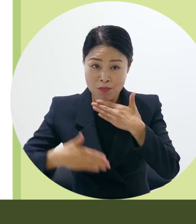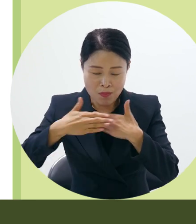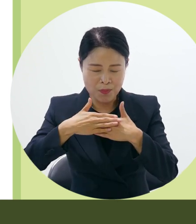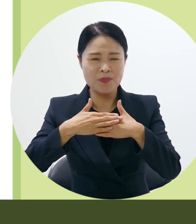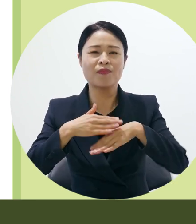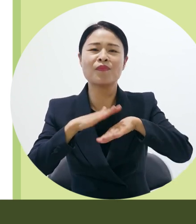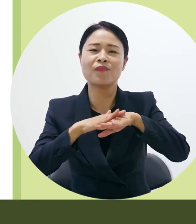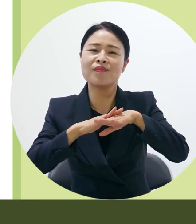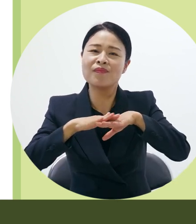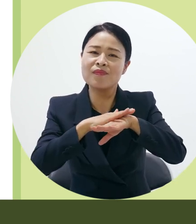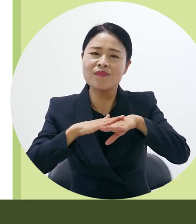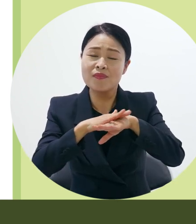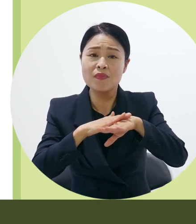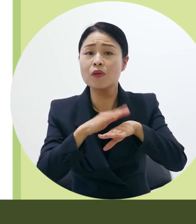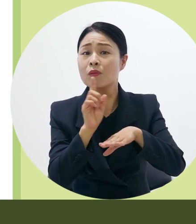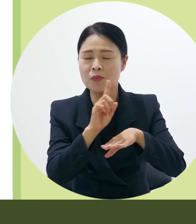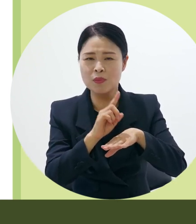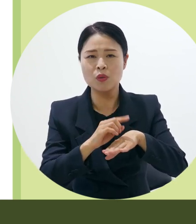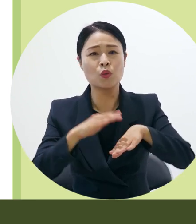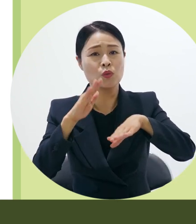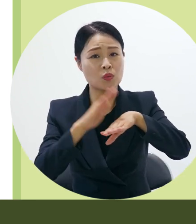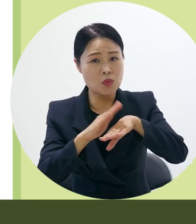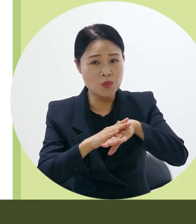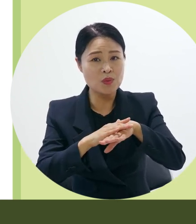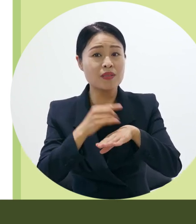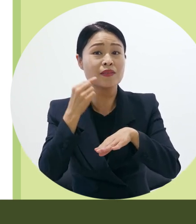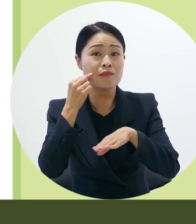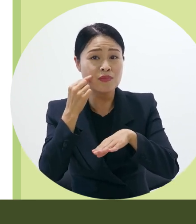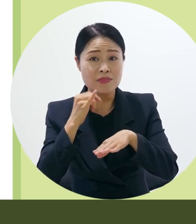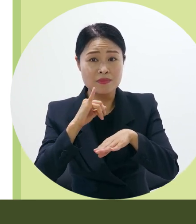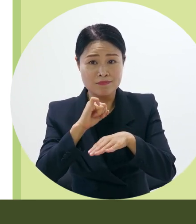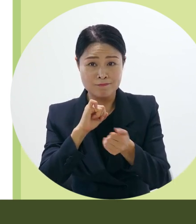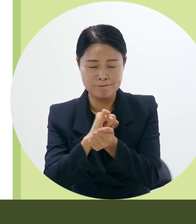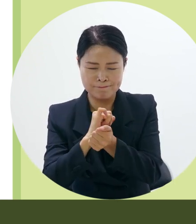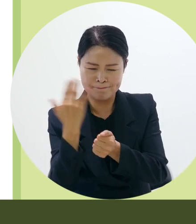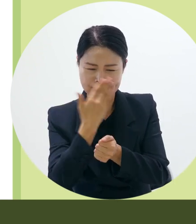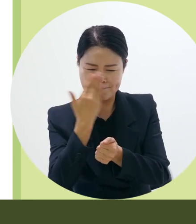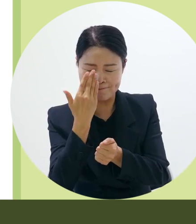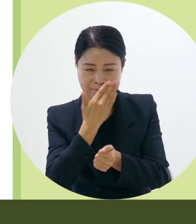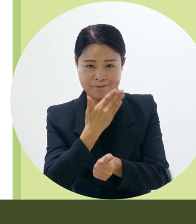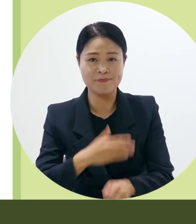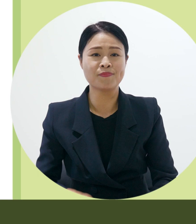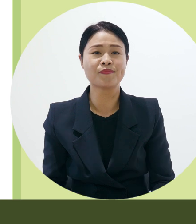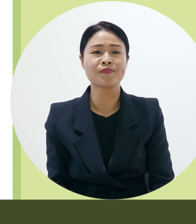외용 소독제는 손, 피부 등의 살균 소독에 사용합니다.